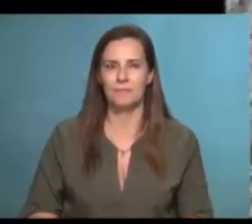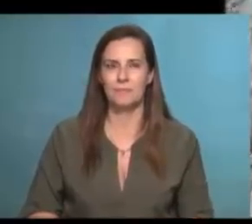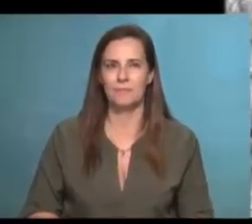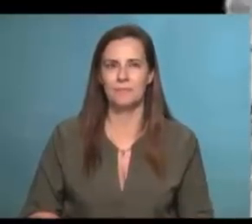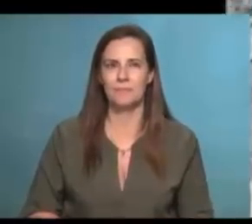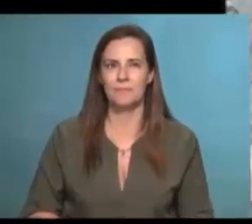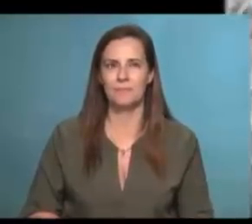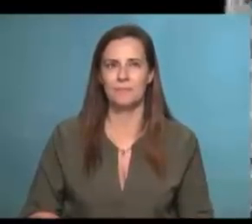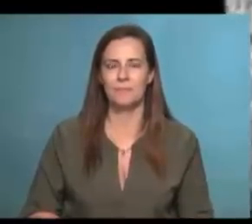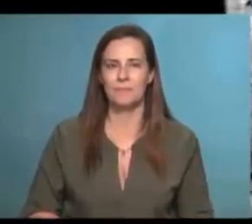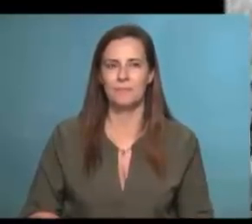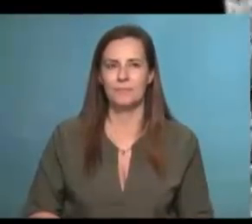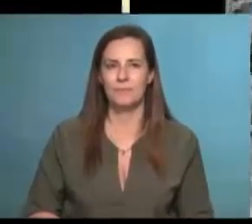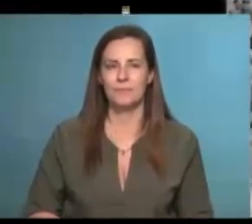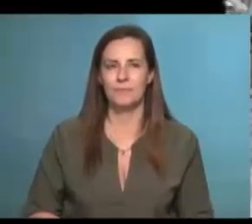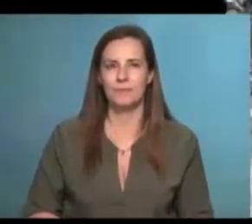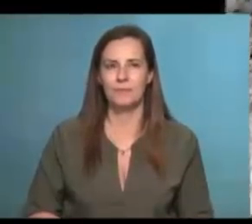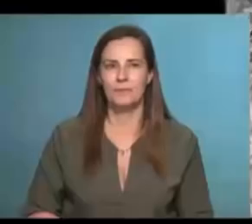אידן! אתה